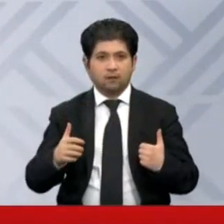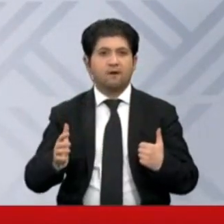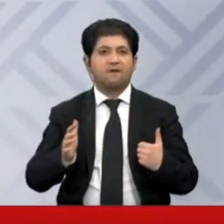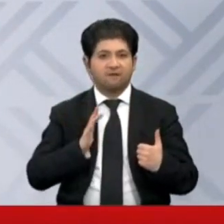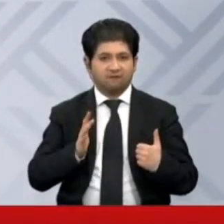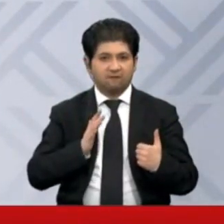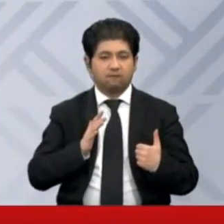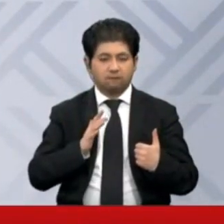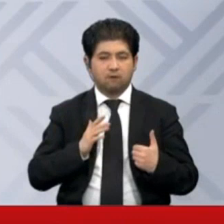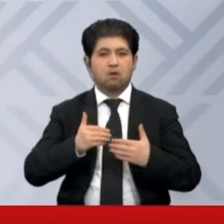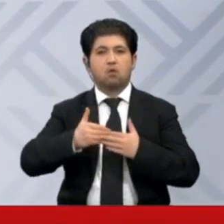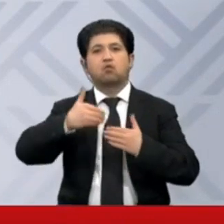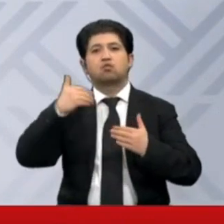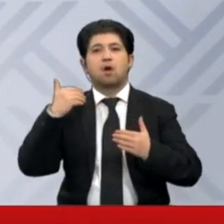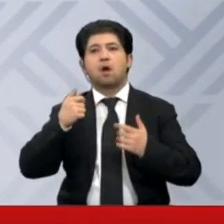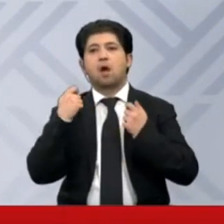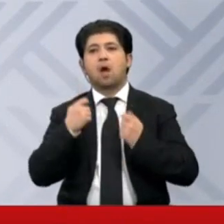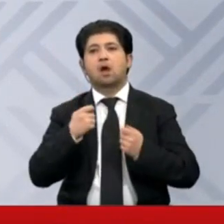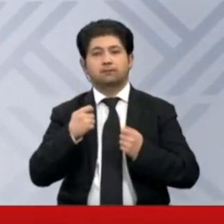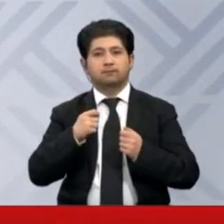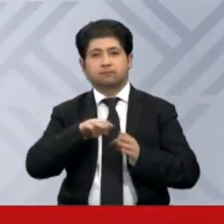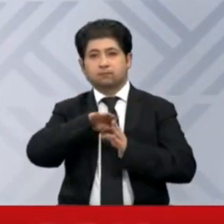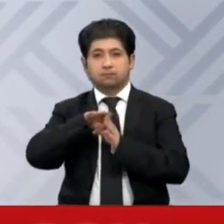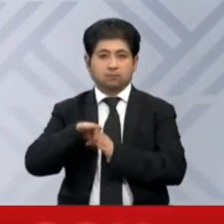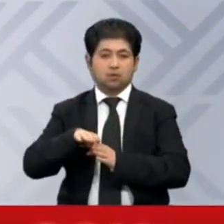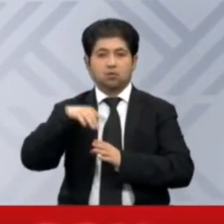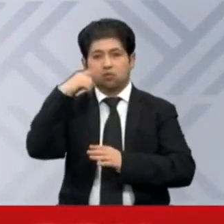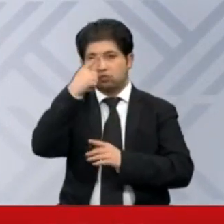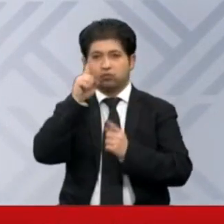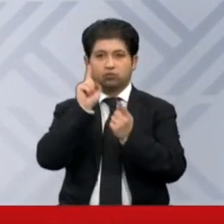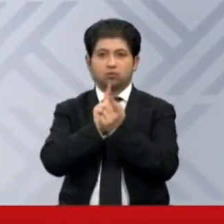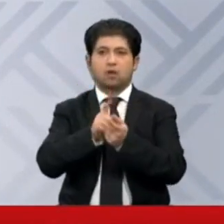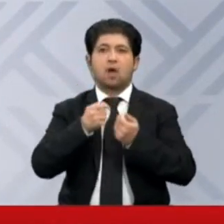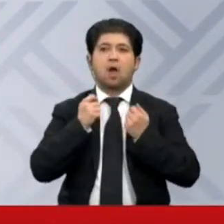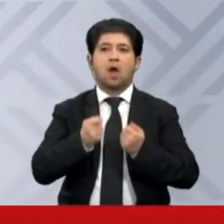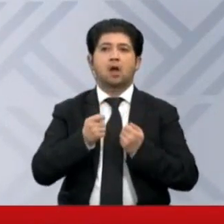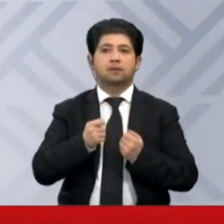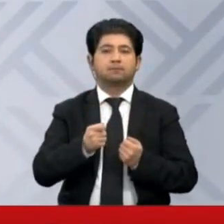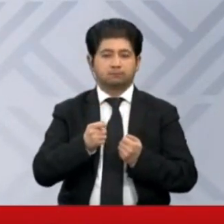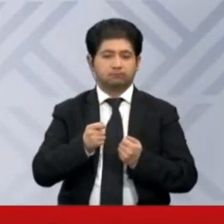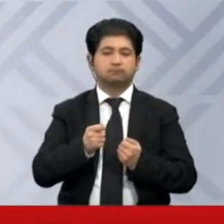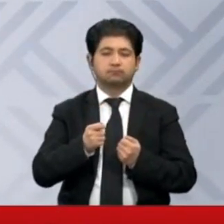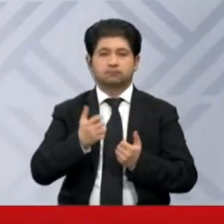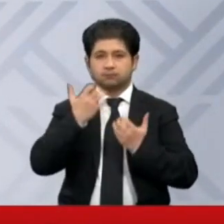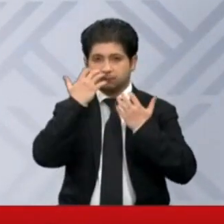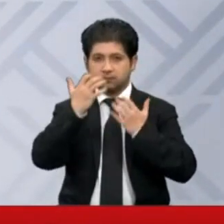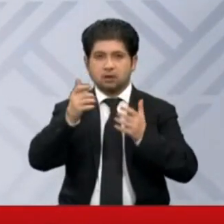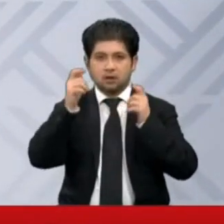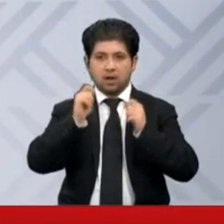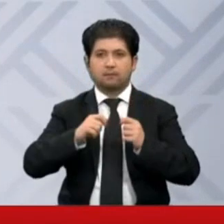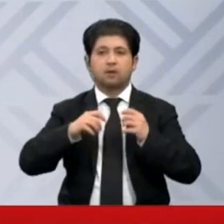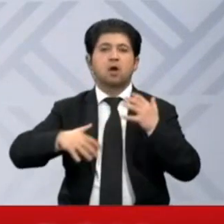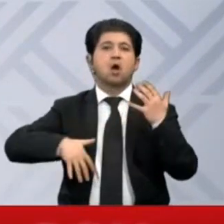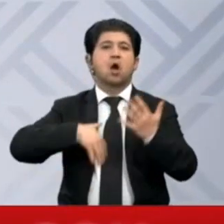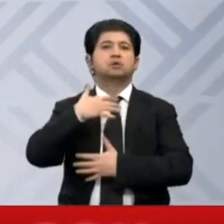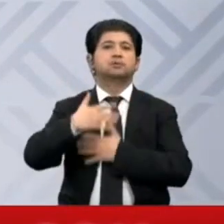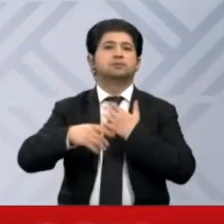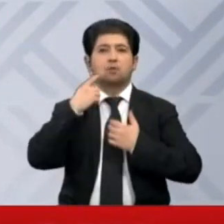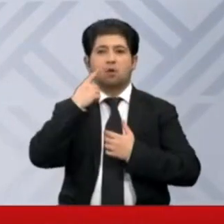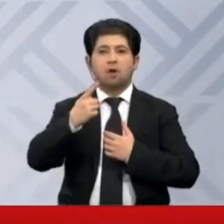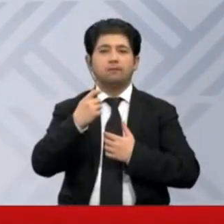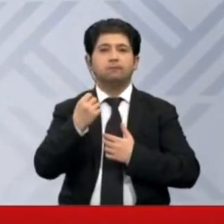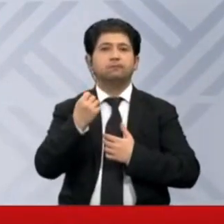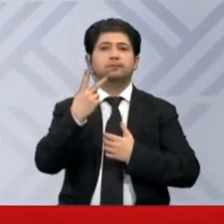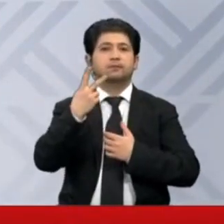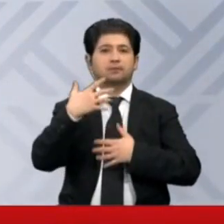durumunda uzaktan eğitimin yanında yüz yüze eğitim imkanının da sunulduğu harmanlanmış